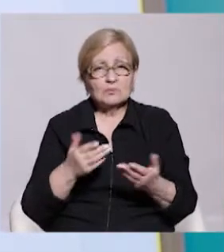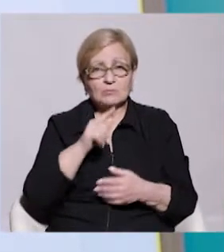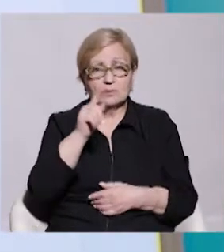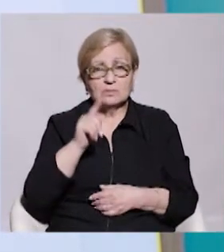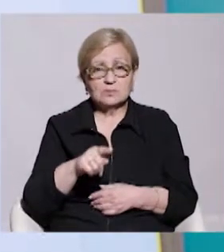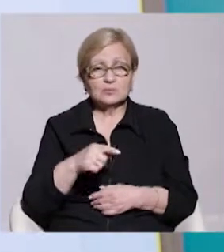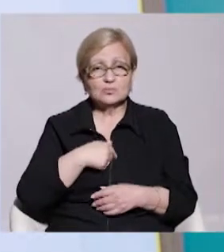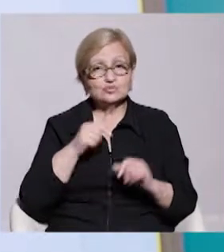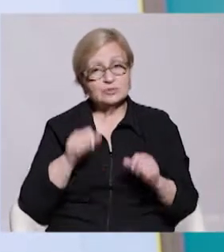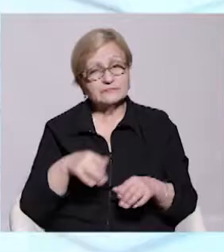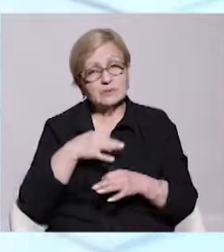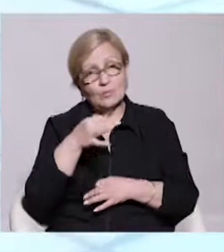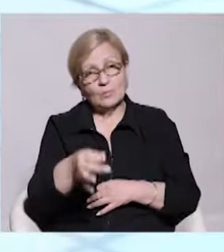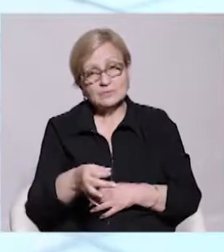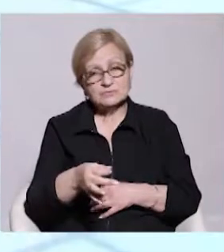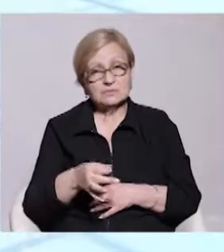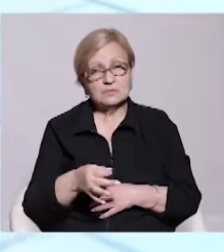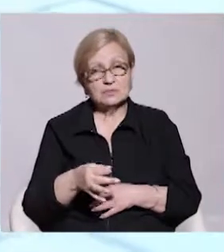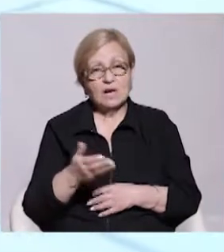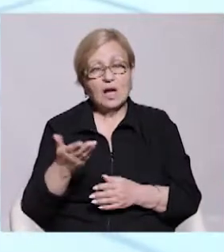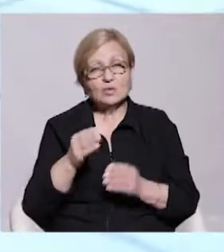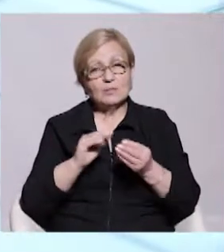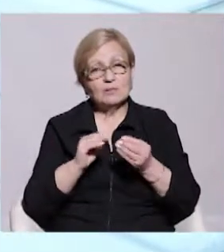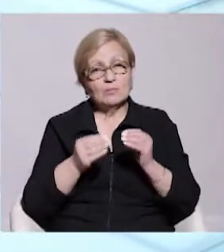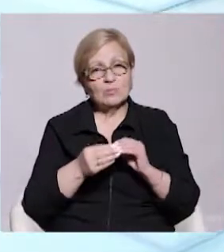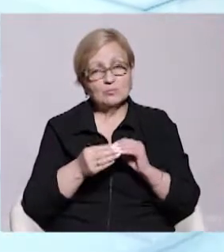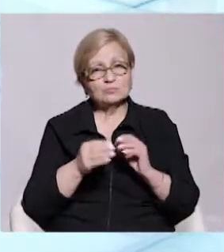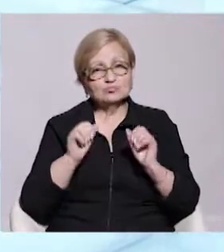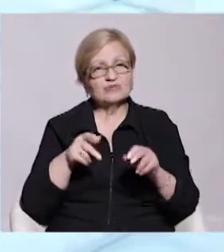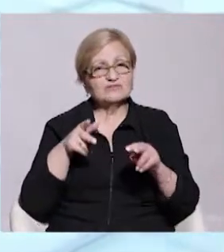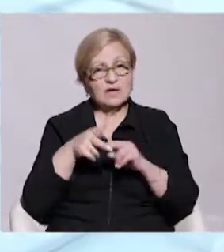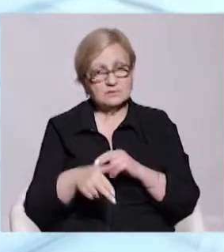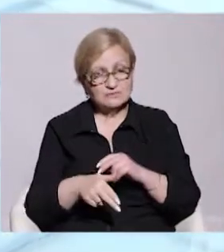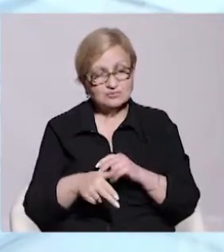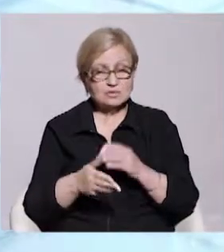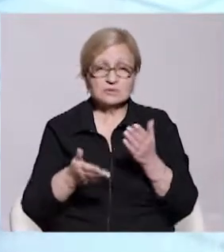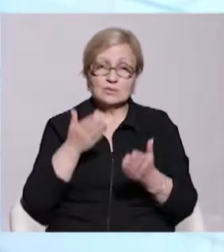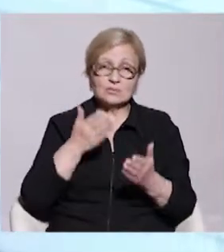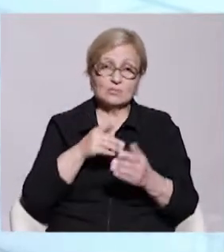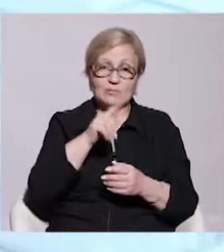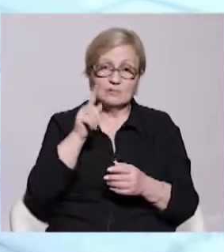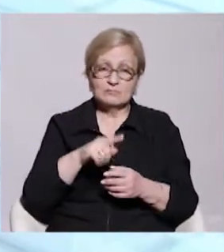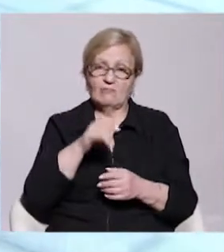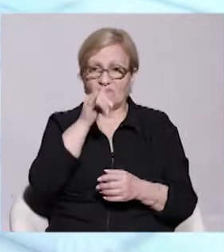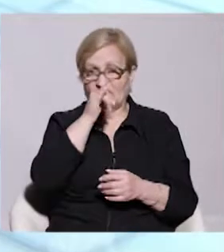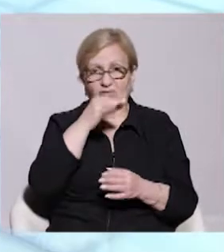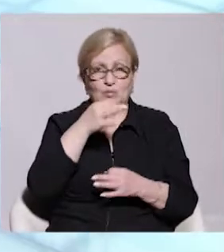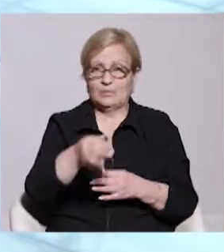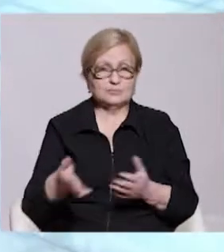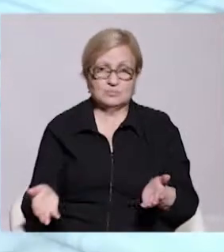კითხვებს ჩვენ შეგვიძლია უპასუხოთ, ანუ რომელი პრობლემები შეგვიძლია გადავჭრათ და რომელ კითხვებს ვერ